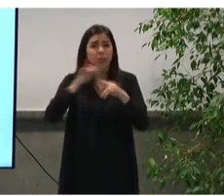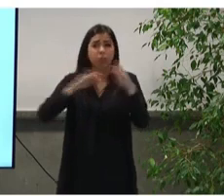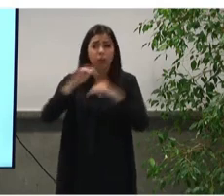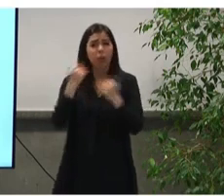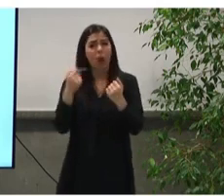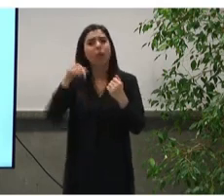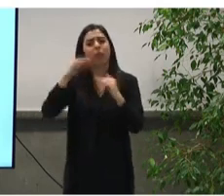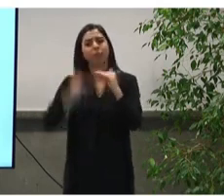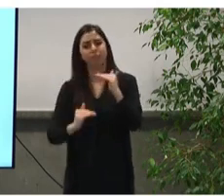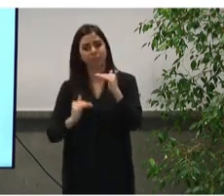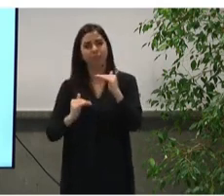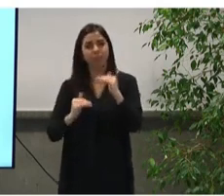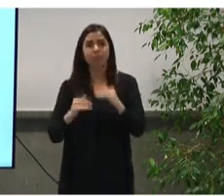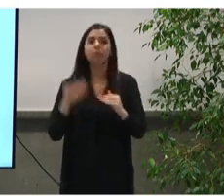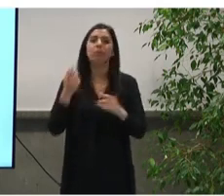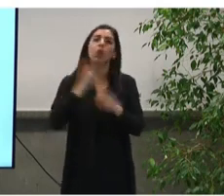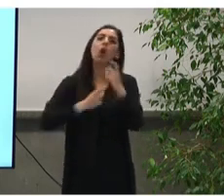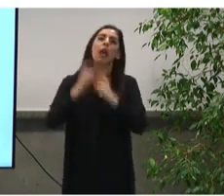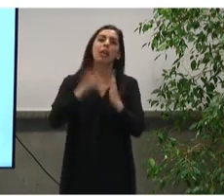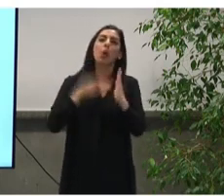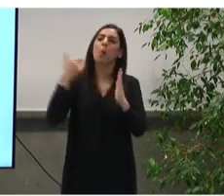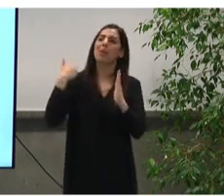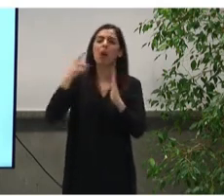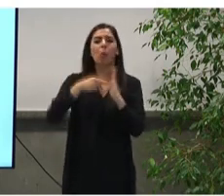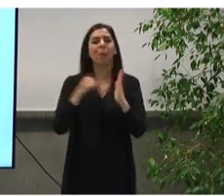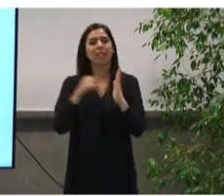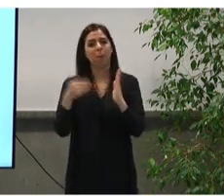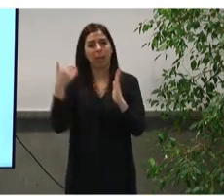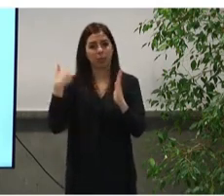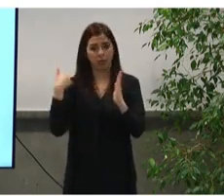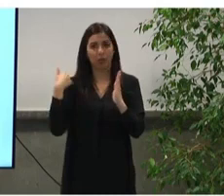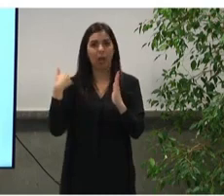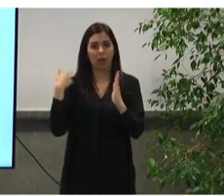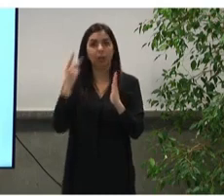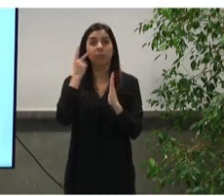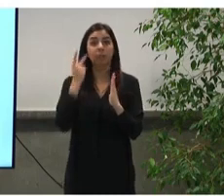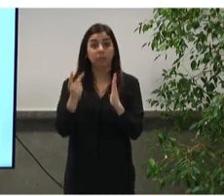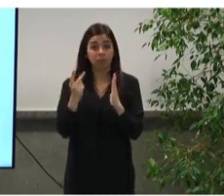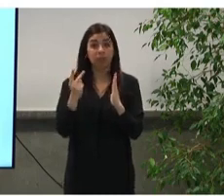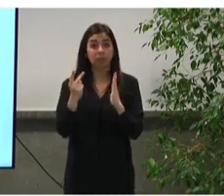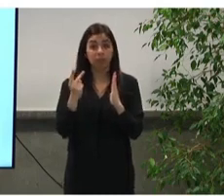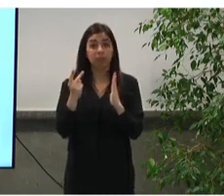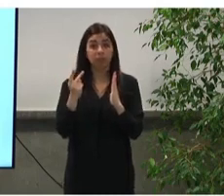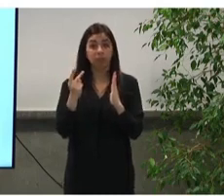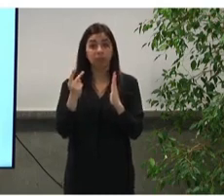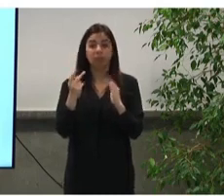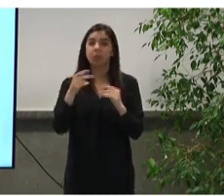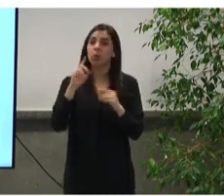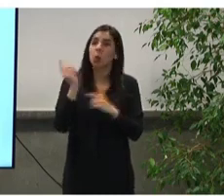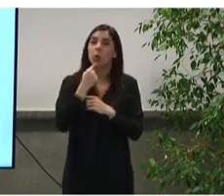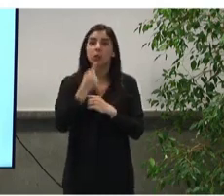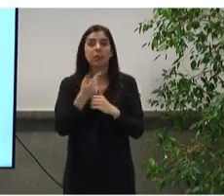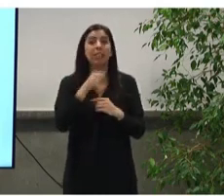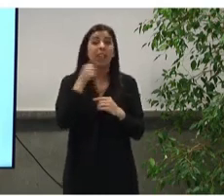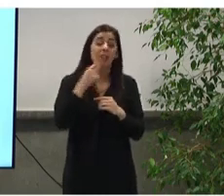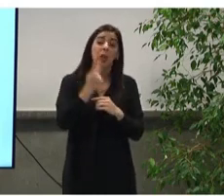Torniamo indietro, se vogliamo, a un mese fa, o anche a un mese e mezzo fa, tutti si diceva ma ci vorranno 2-3